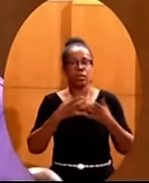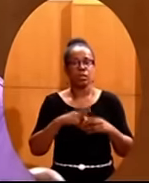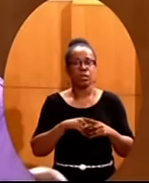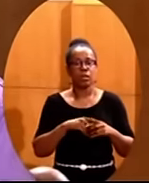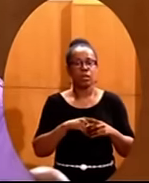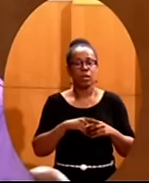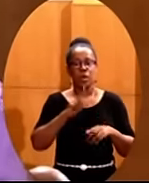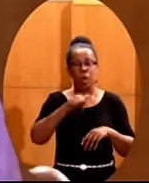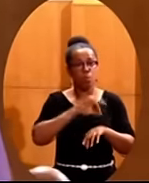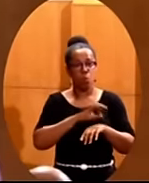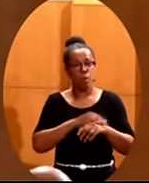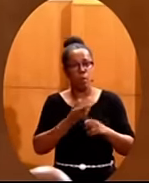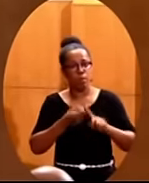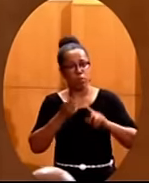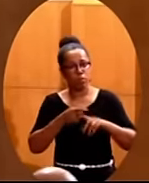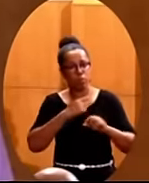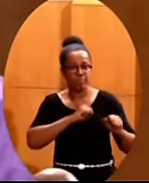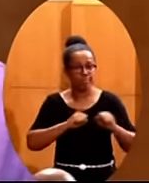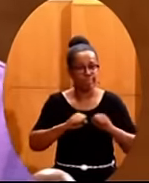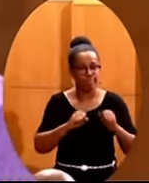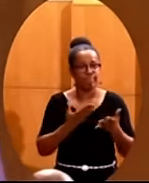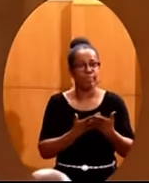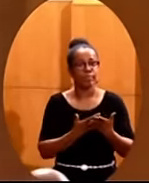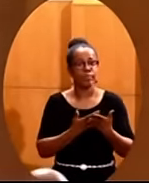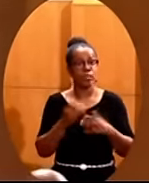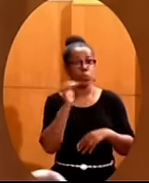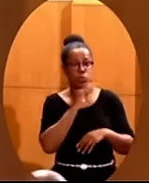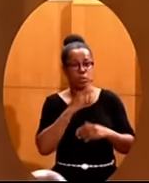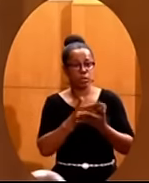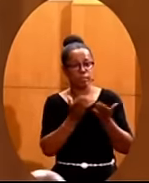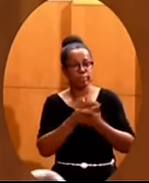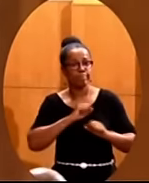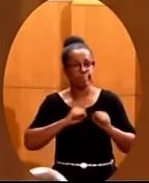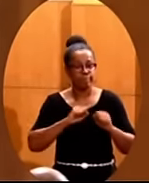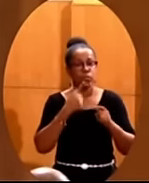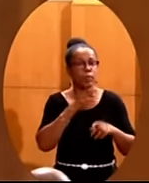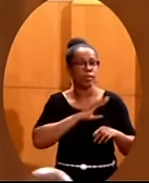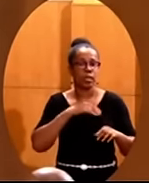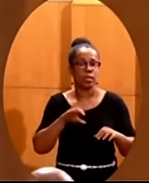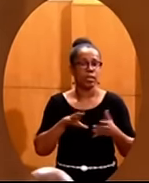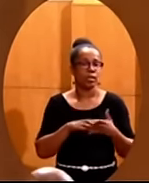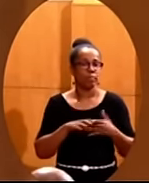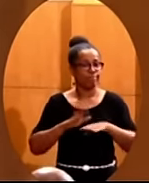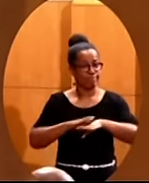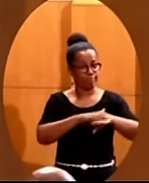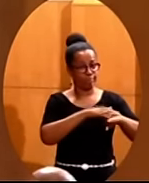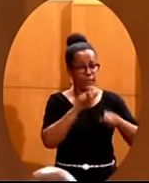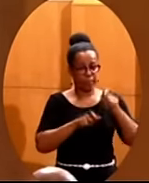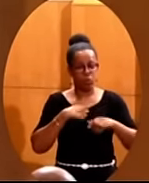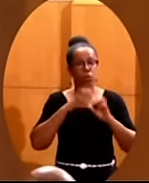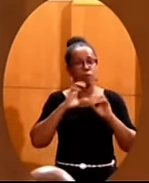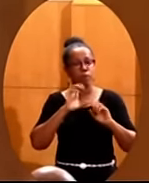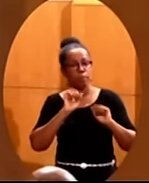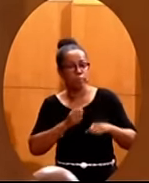nous mobiliser il est urg de nous mobiliser de mobiliser d'abordux nous